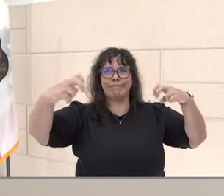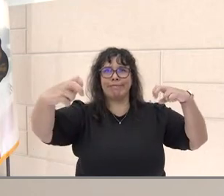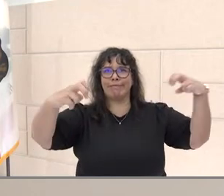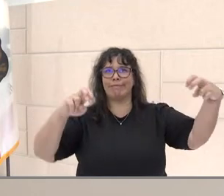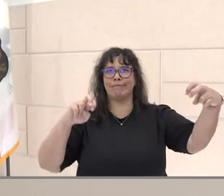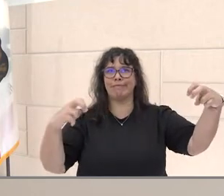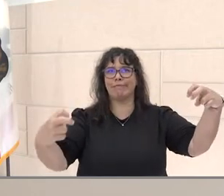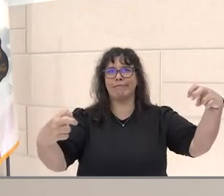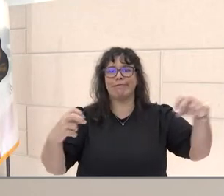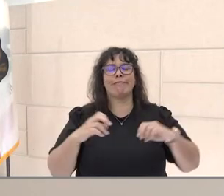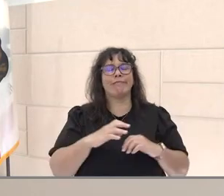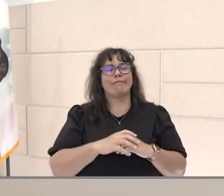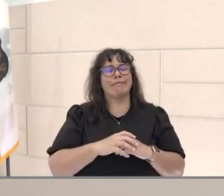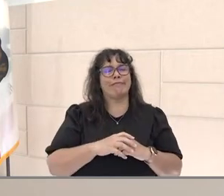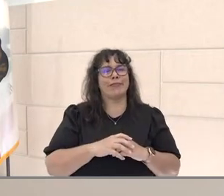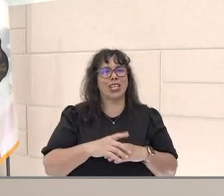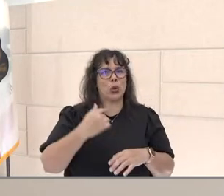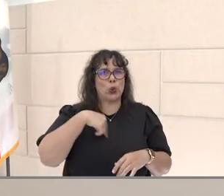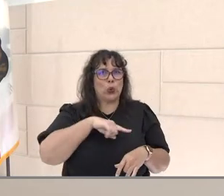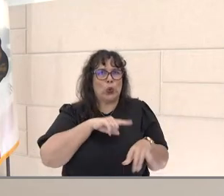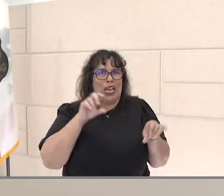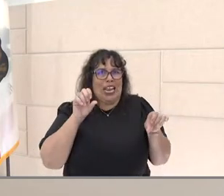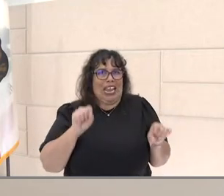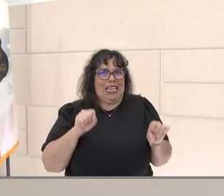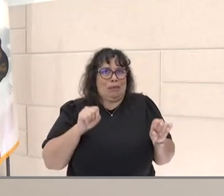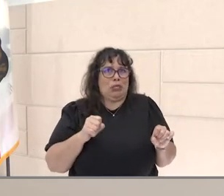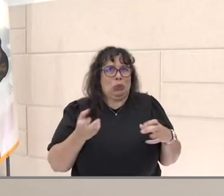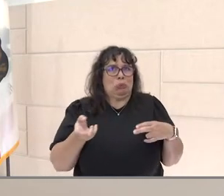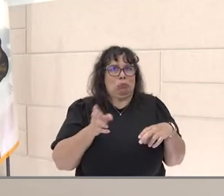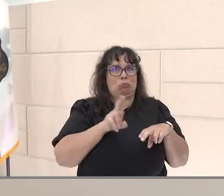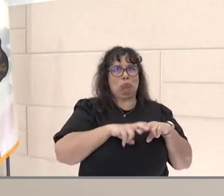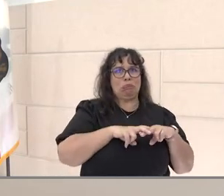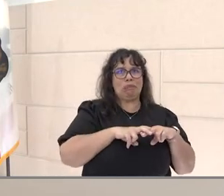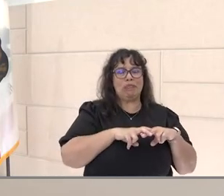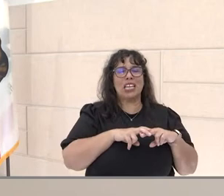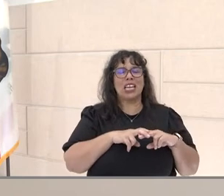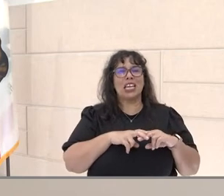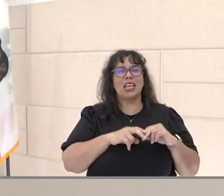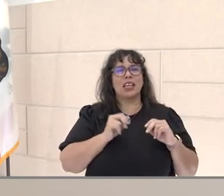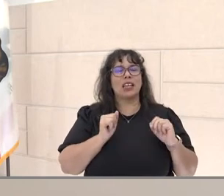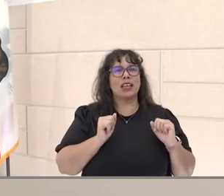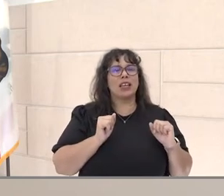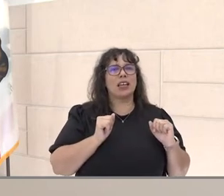វានៅដាច់ពីគ្នារួមទាំងមានការជូតសម្អាតយ៉ាងត្រឹមត្រូវផ